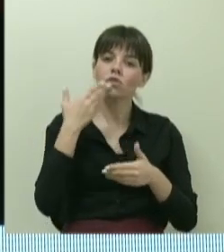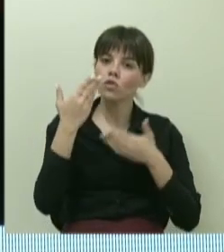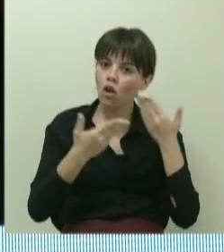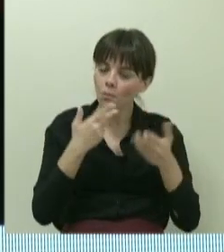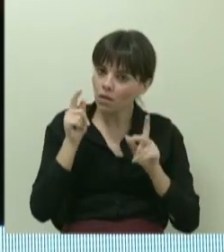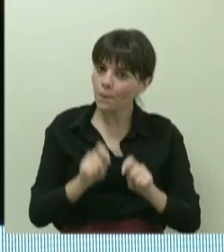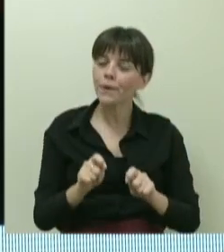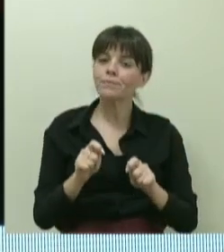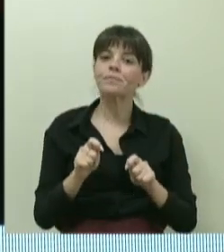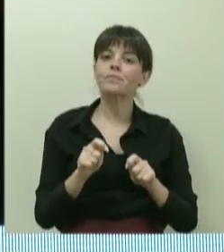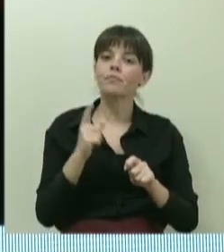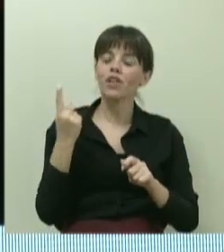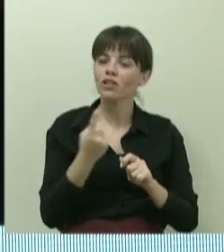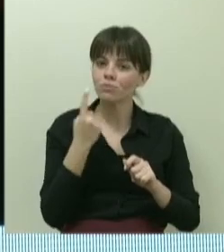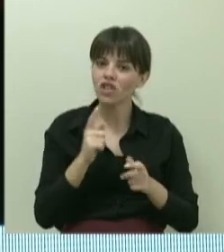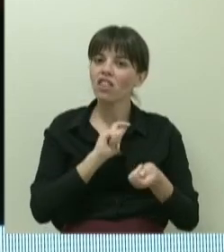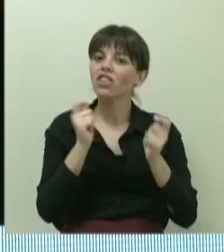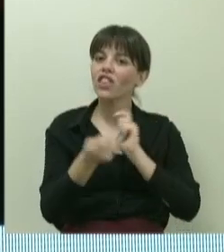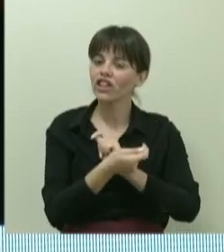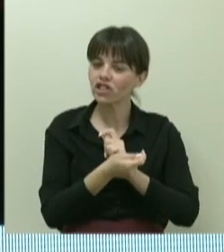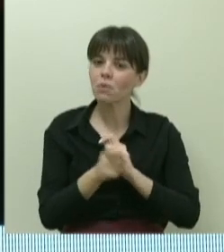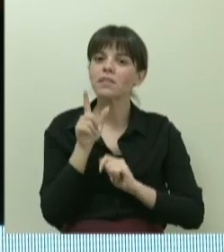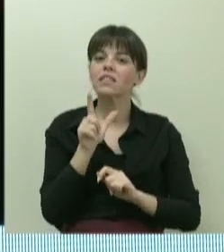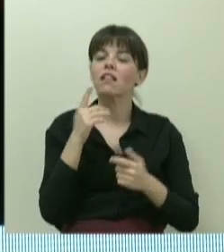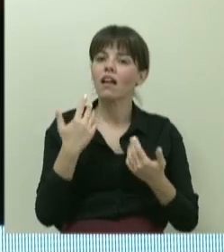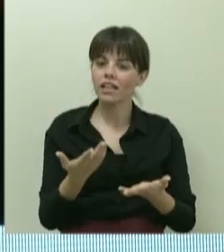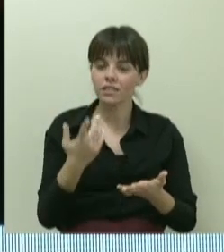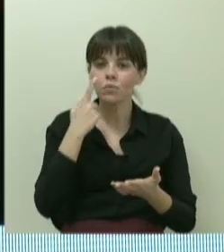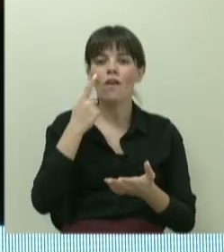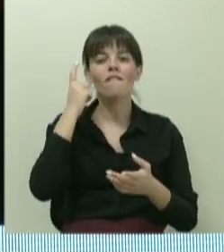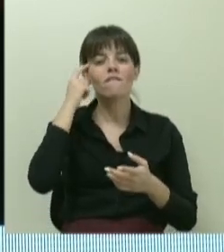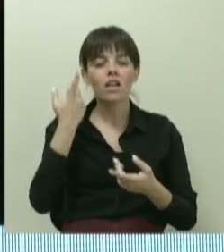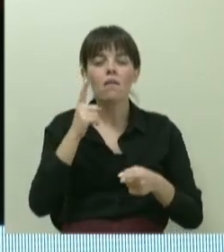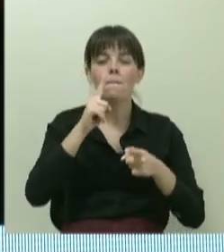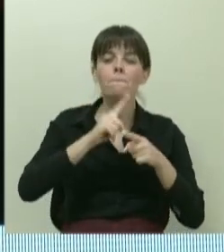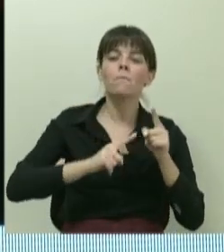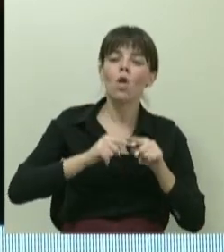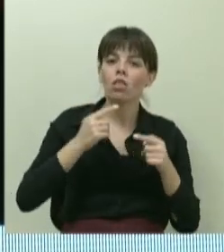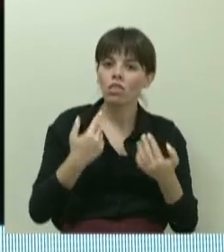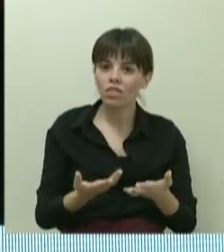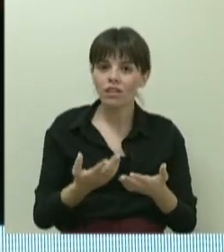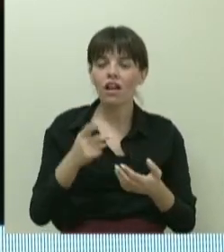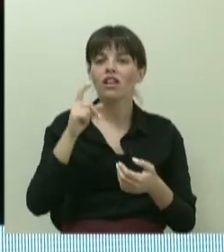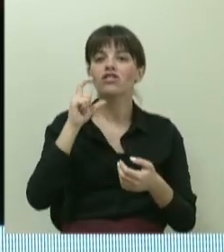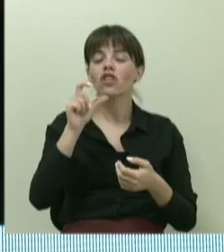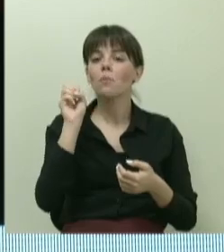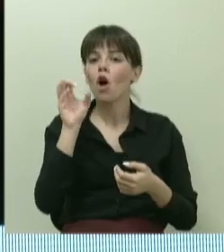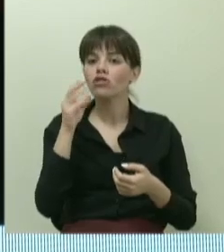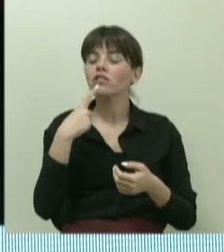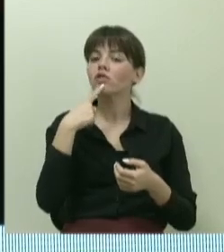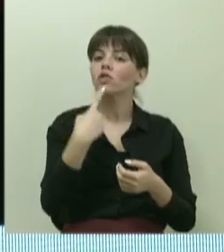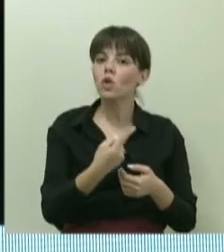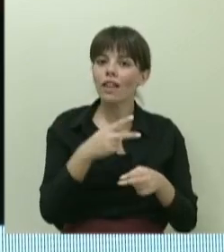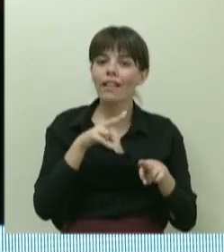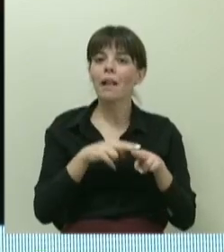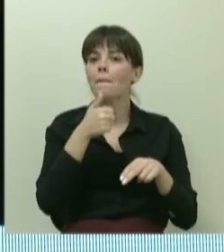söylüyorum. Bir şeyleri değiştirmemiz lazım. Stratejileri, politikacıları. Cem Hocam'ın söylediği,